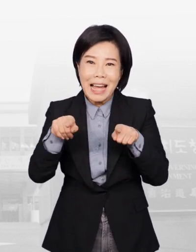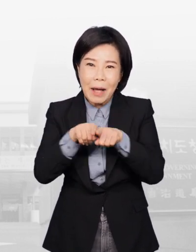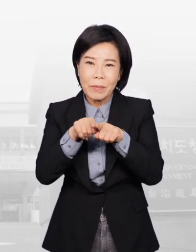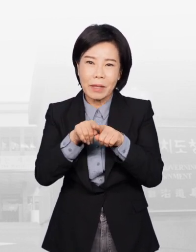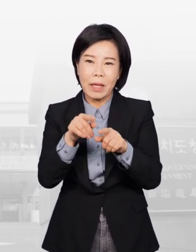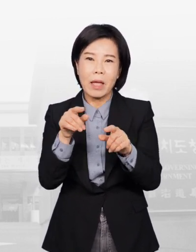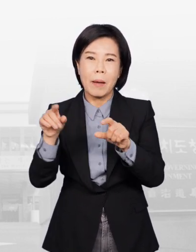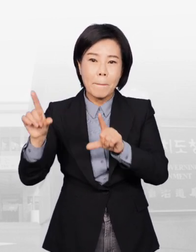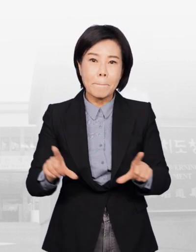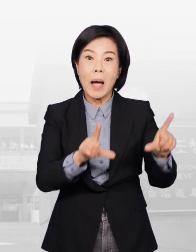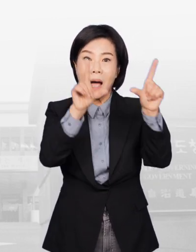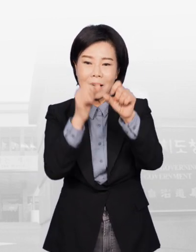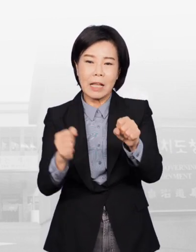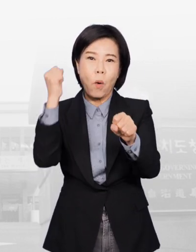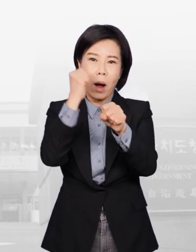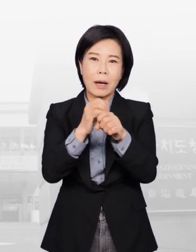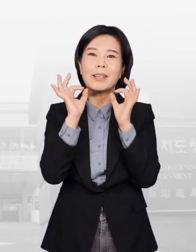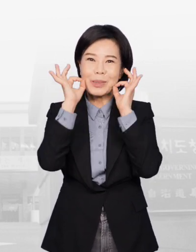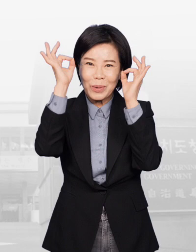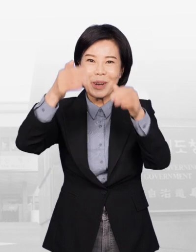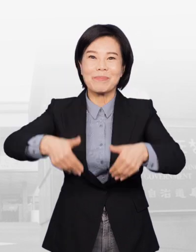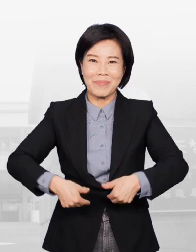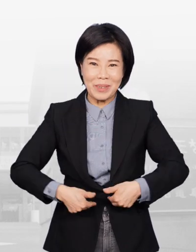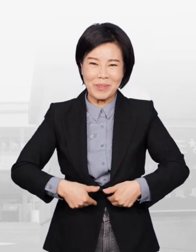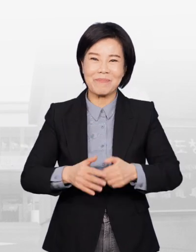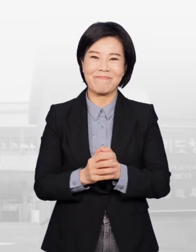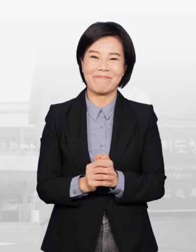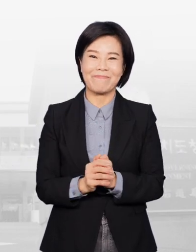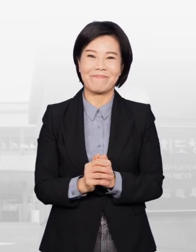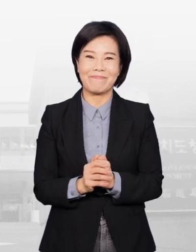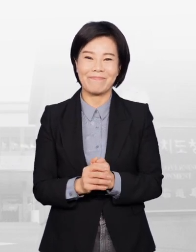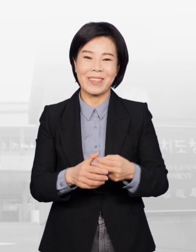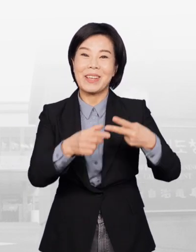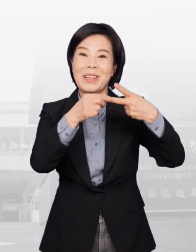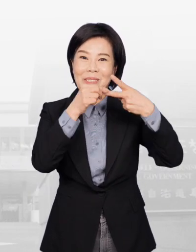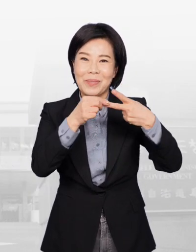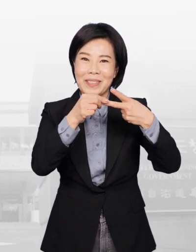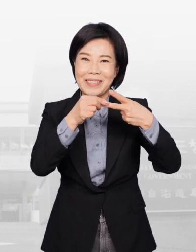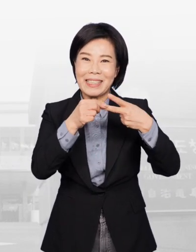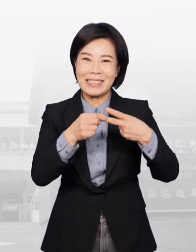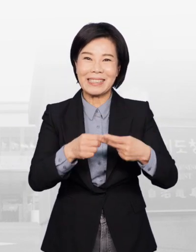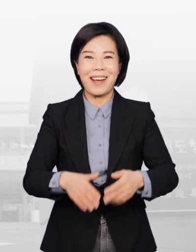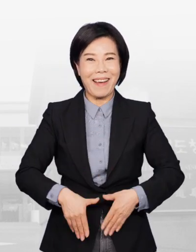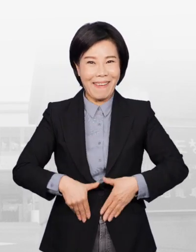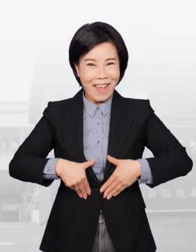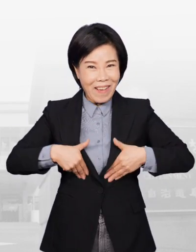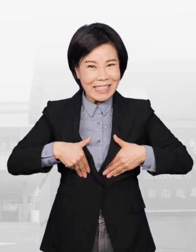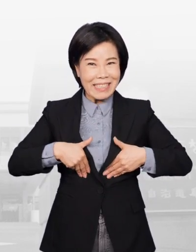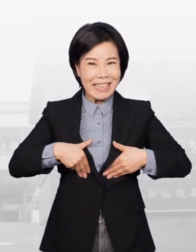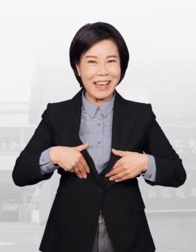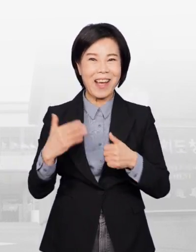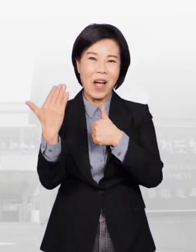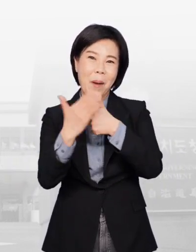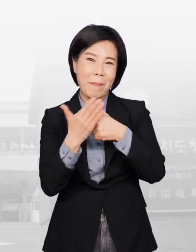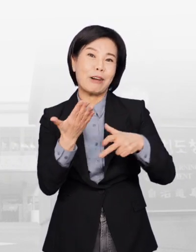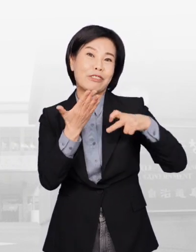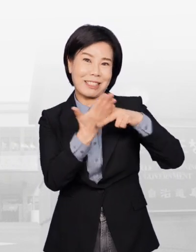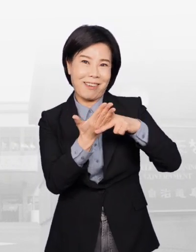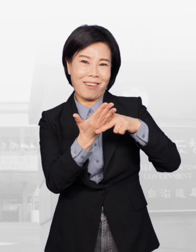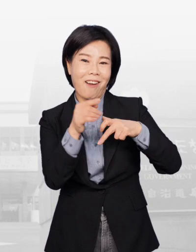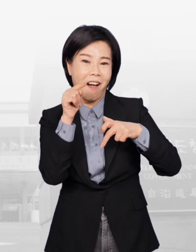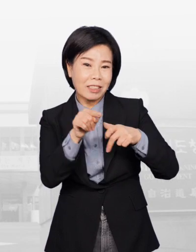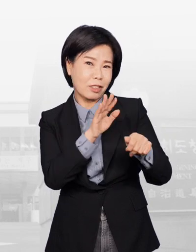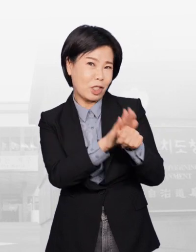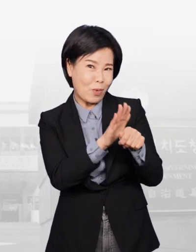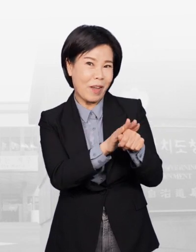모두 함께 일상으로 가기 위해서 함께 노력해 봅시다. 두 번째, 에너지 바우처입니다. 에너지